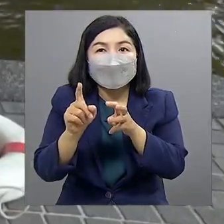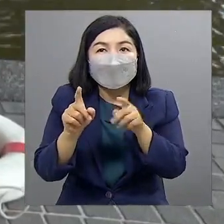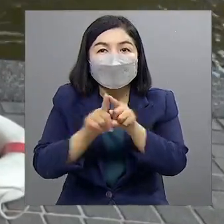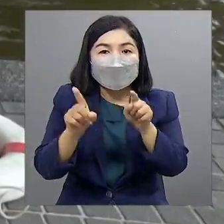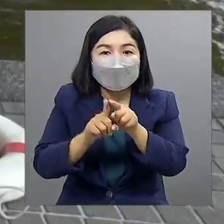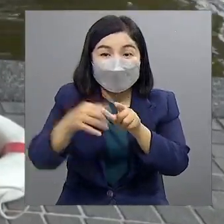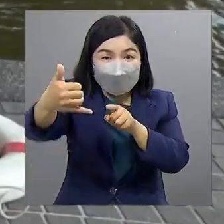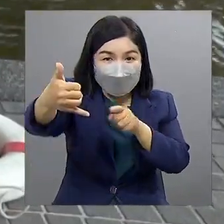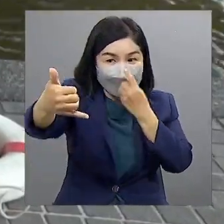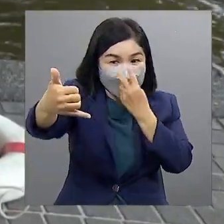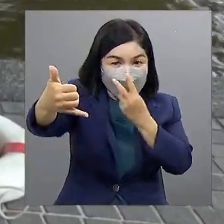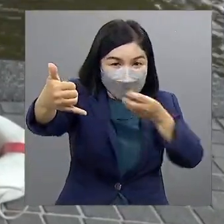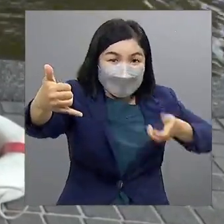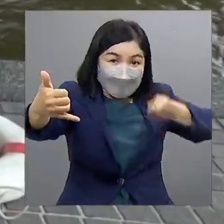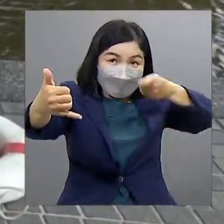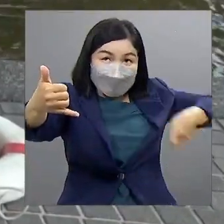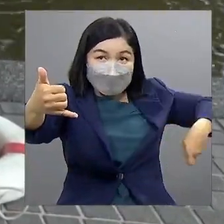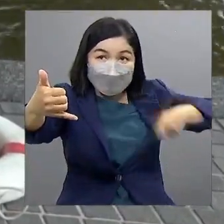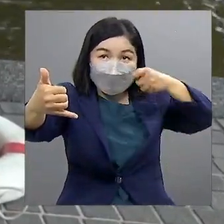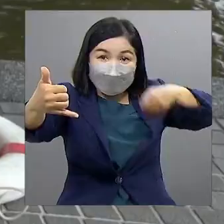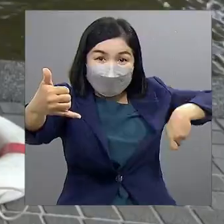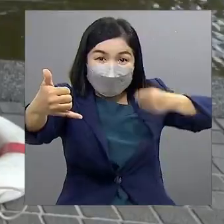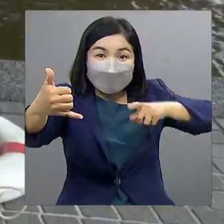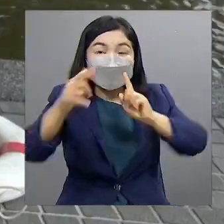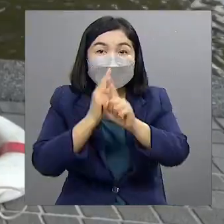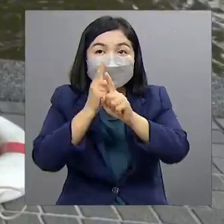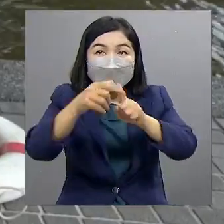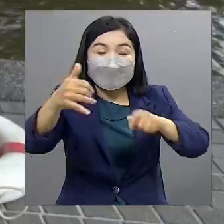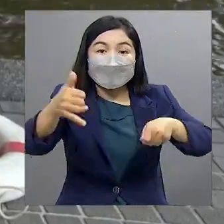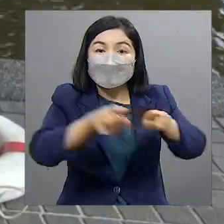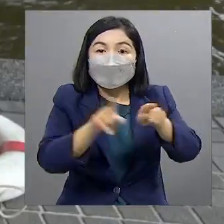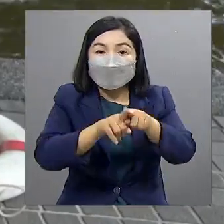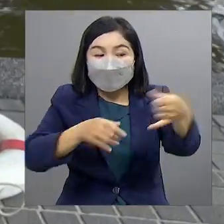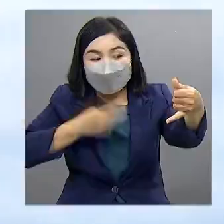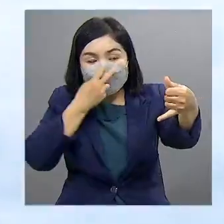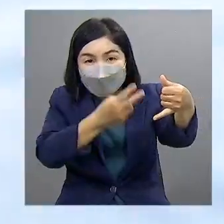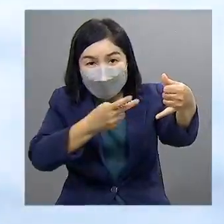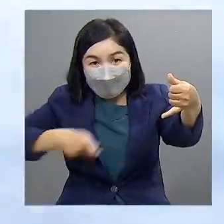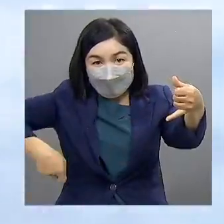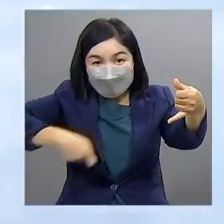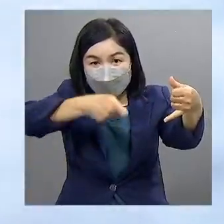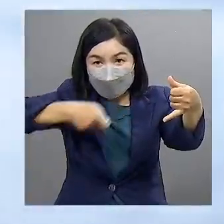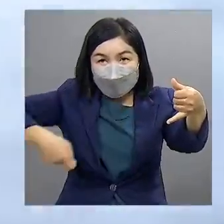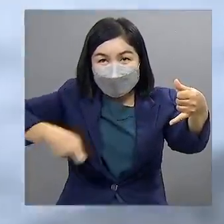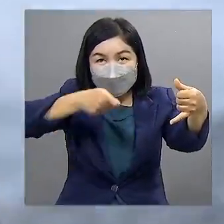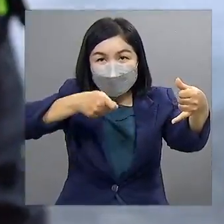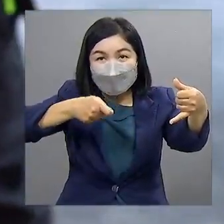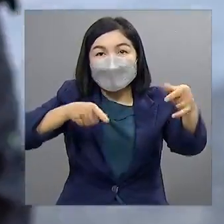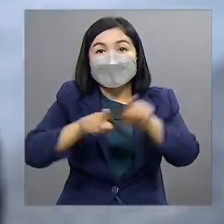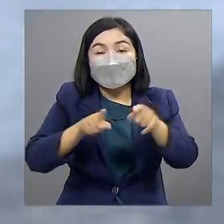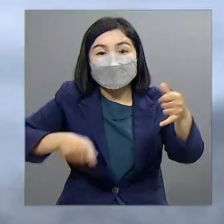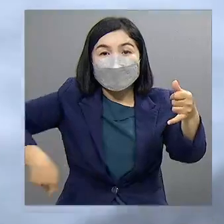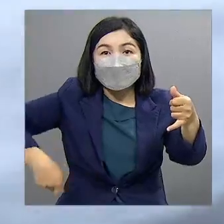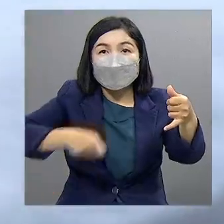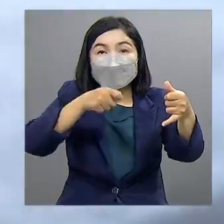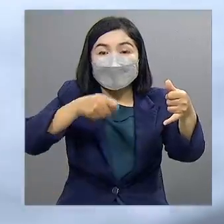แต่เราจับปลายด้านบนไว ้ นะครับเวลาเราโยน เราต้องแกะก่อนไหม